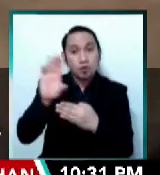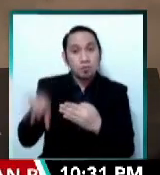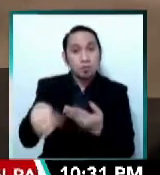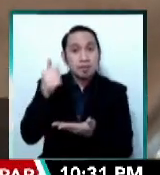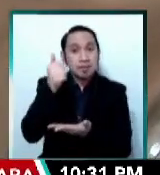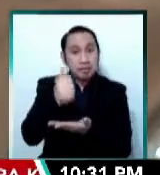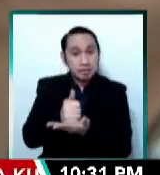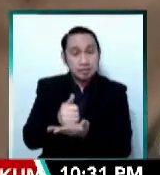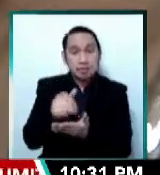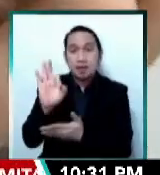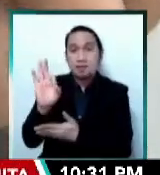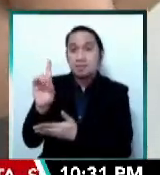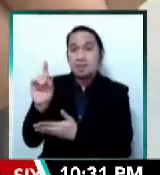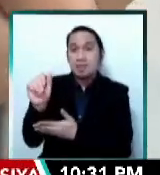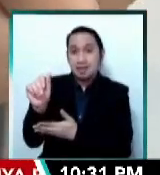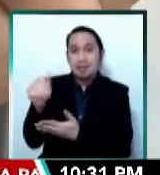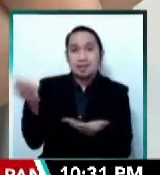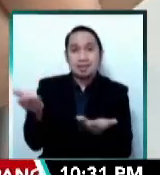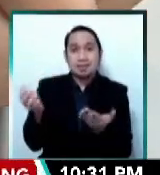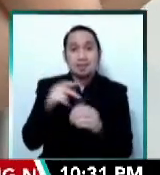FDA.